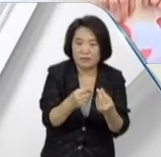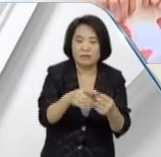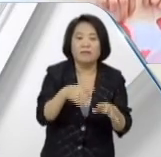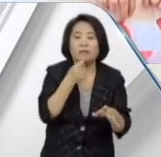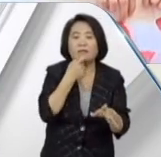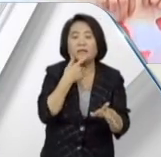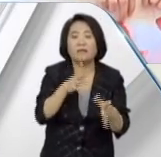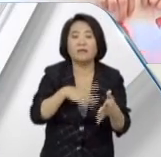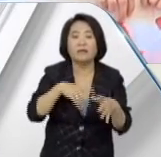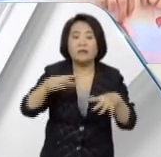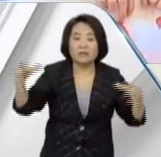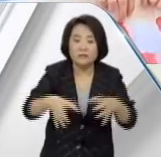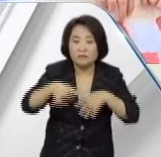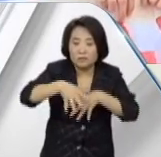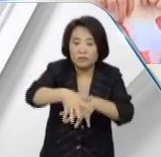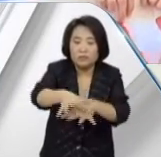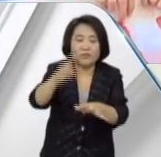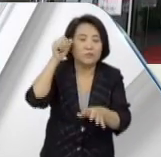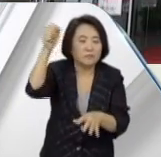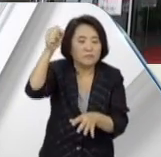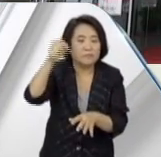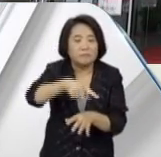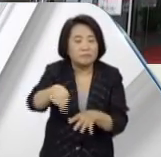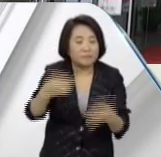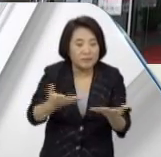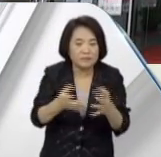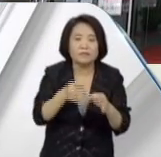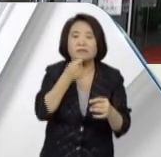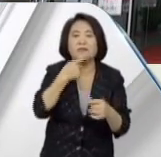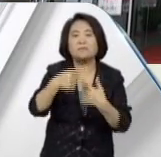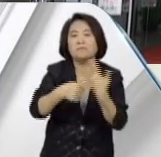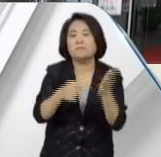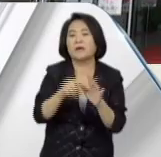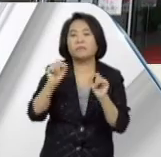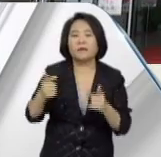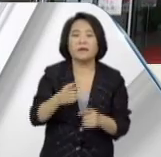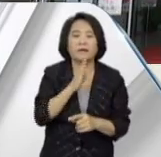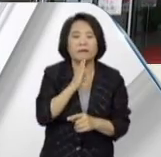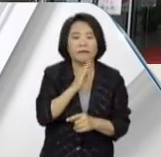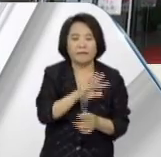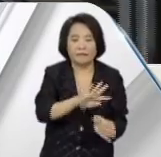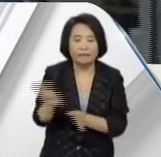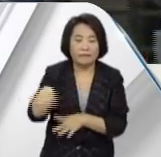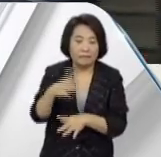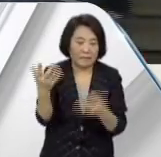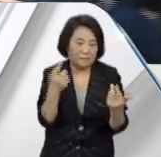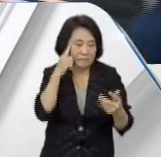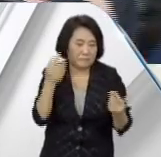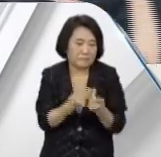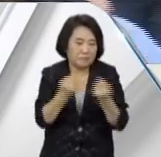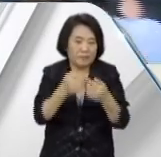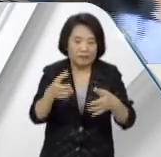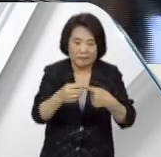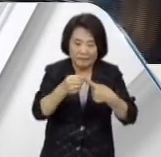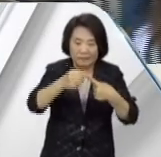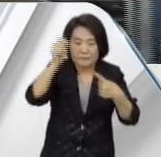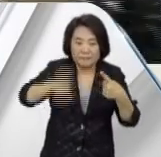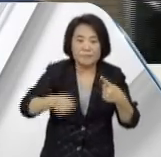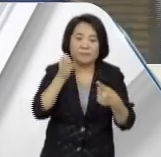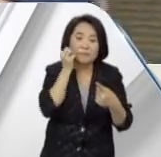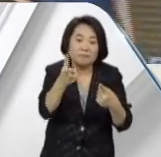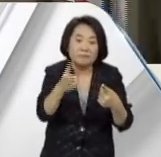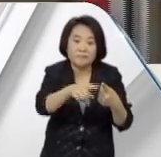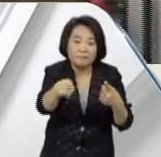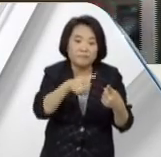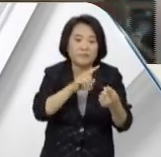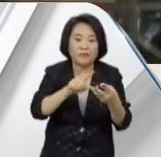壳而已，根本只是一个幌子而已。 韩国的法共杀起强制杀出争议当中，被监狱的一审判刑判三名年徒刑的上